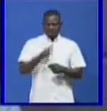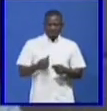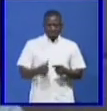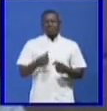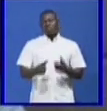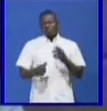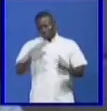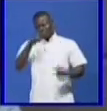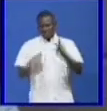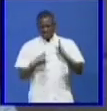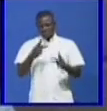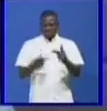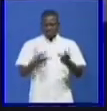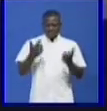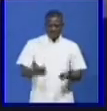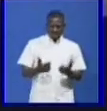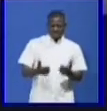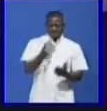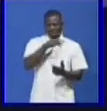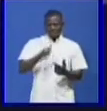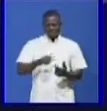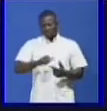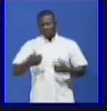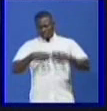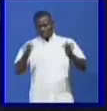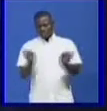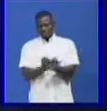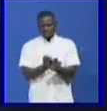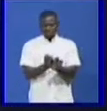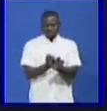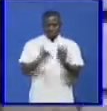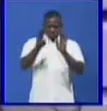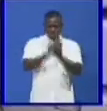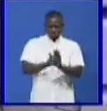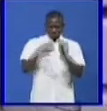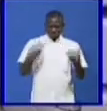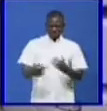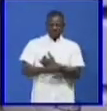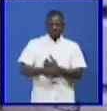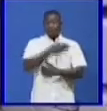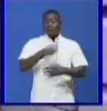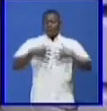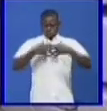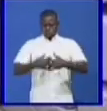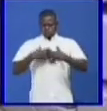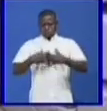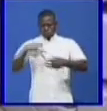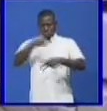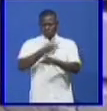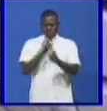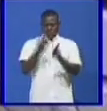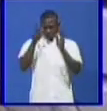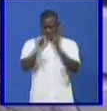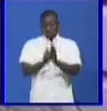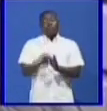fait les équipements de floration. Donc actuellement, elle est sur les camions de production. C'est pour dire